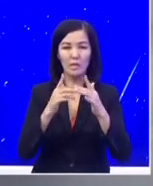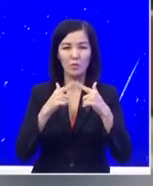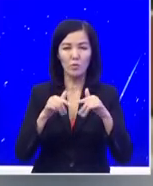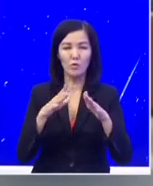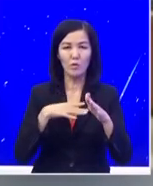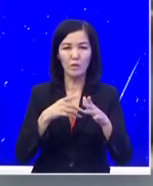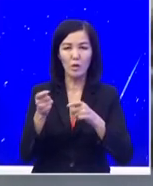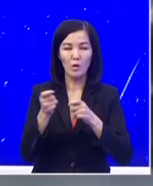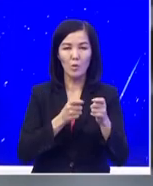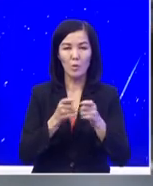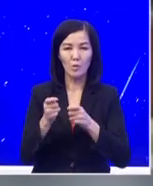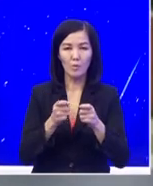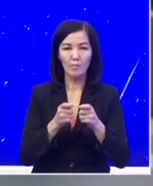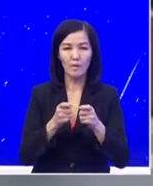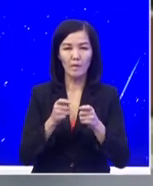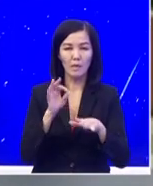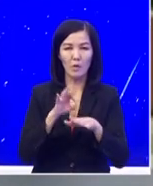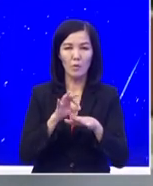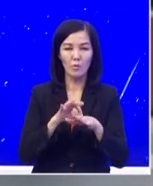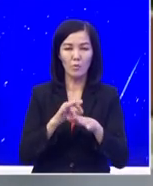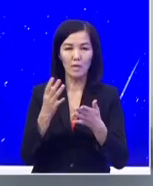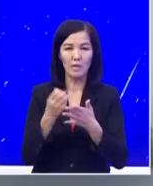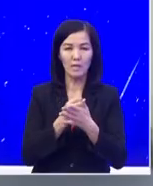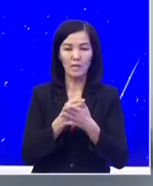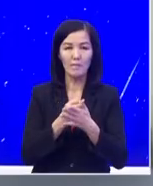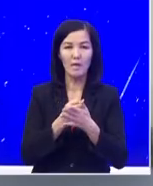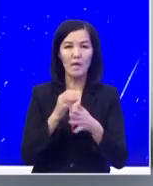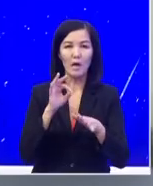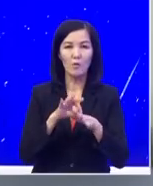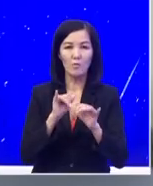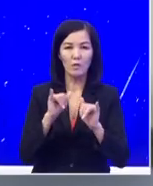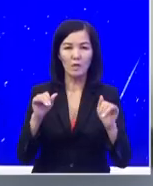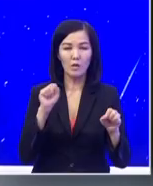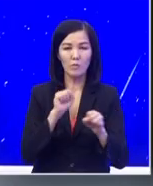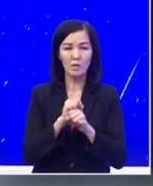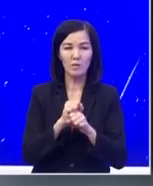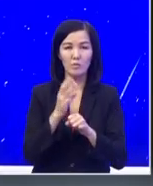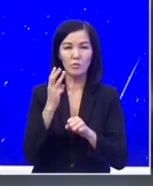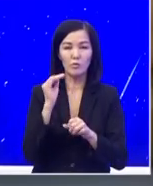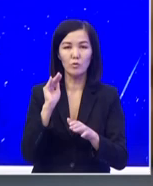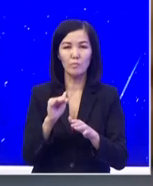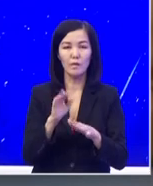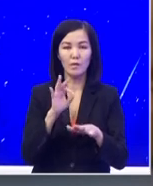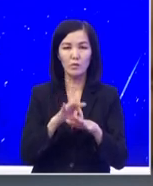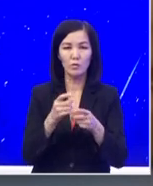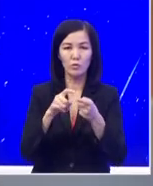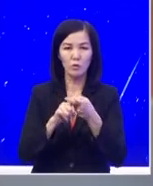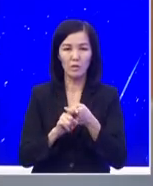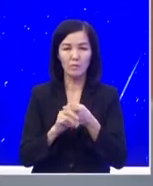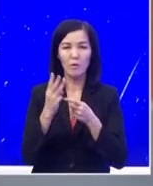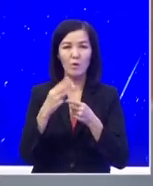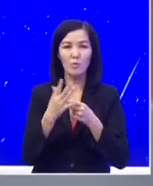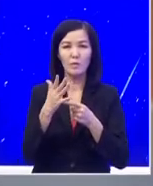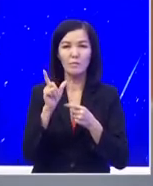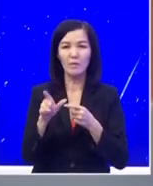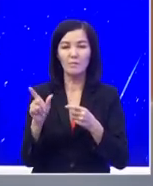үкімет симптомсыз науқастарды анықтап, коронавирустың таралуын тежемек. Айта кетейік, елде 300 мың адам аталмыш дертті жұқтырып, 35 мыңы